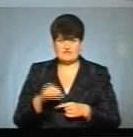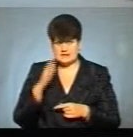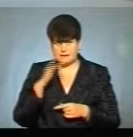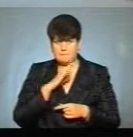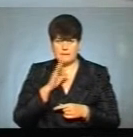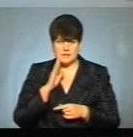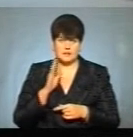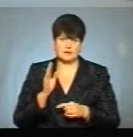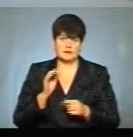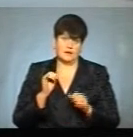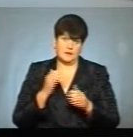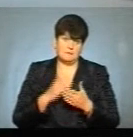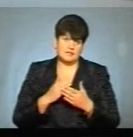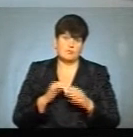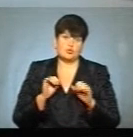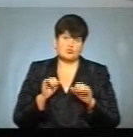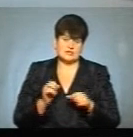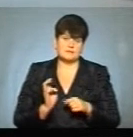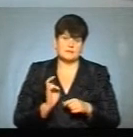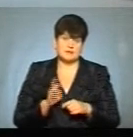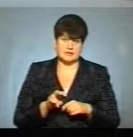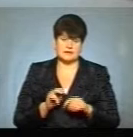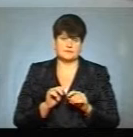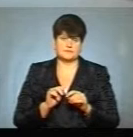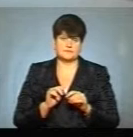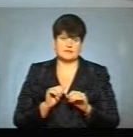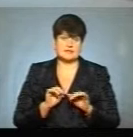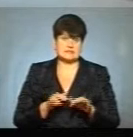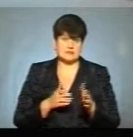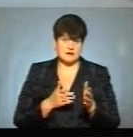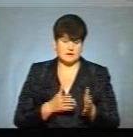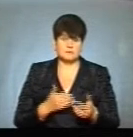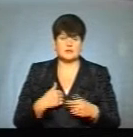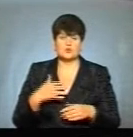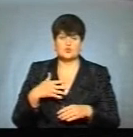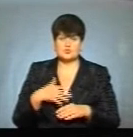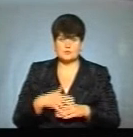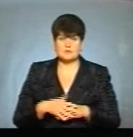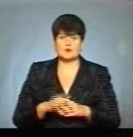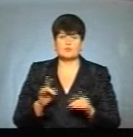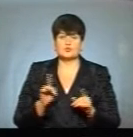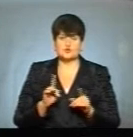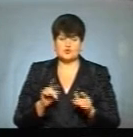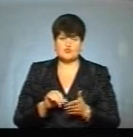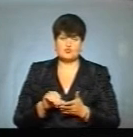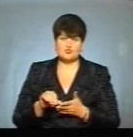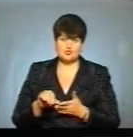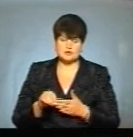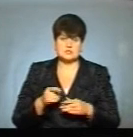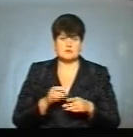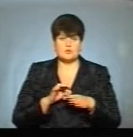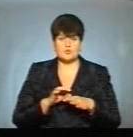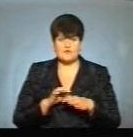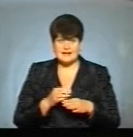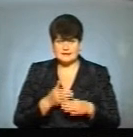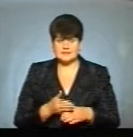будуть мати можливість відвідати даний захід. Адже ми розуміємо, що участь або проведення